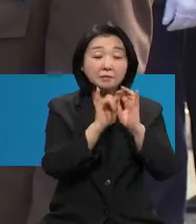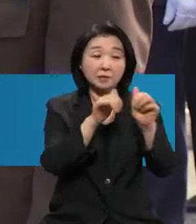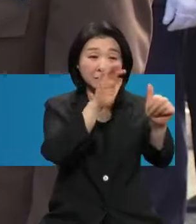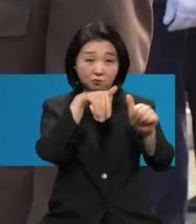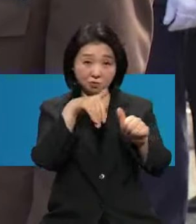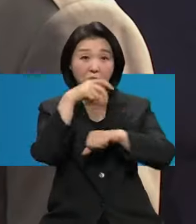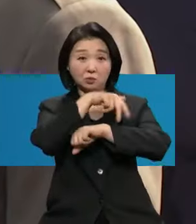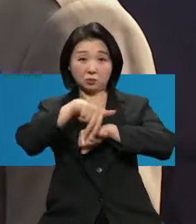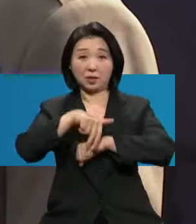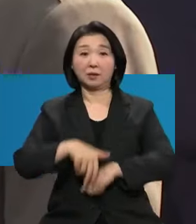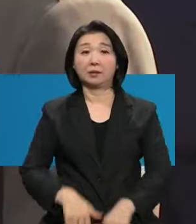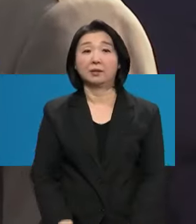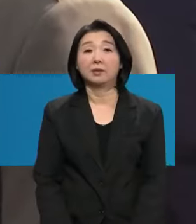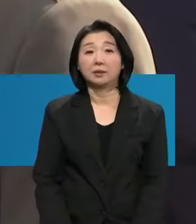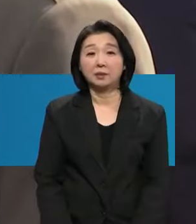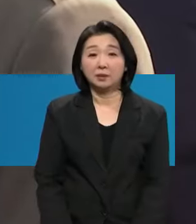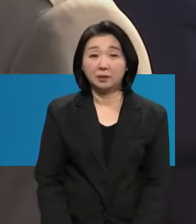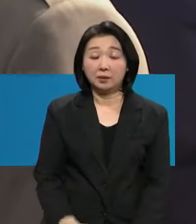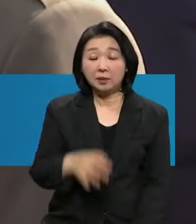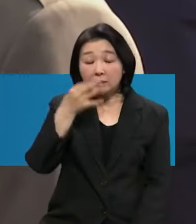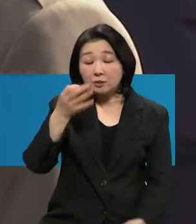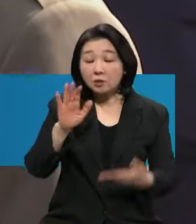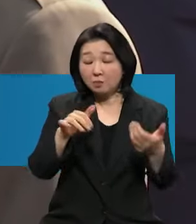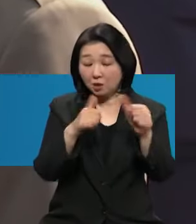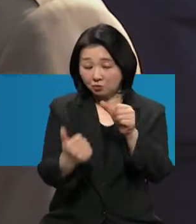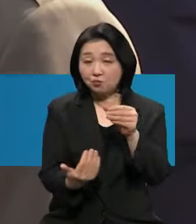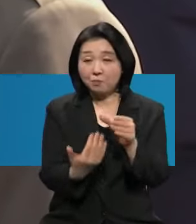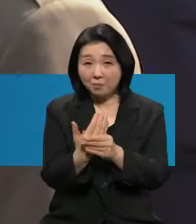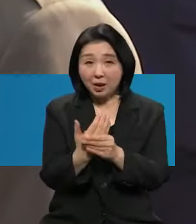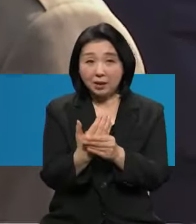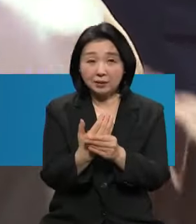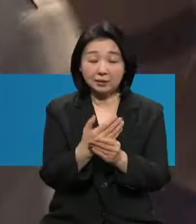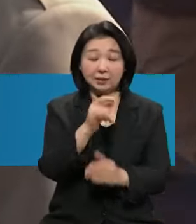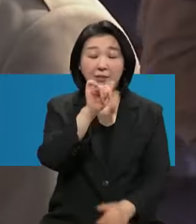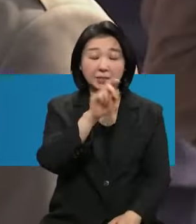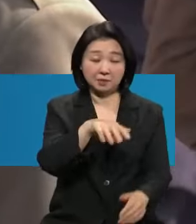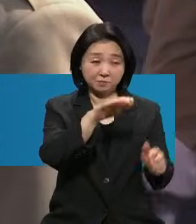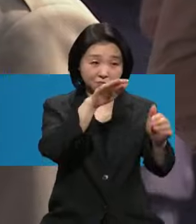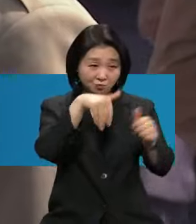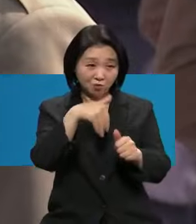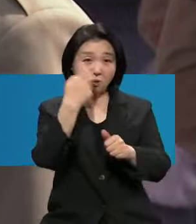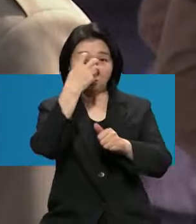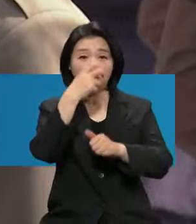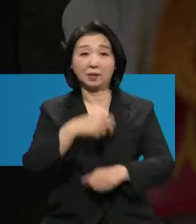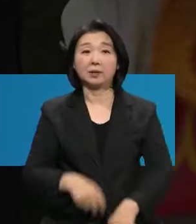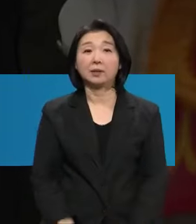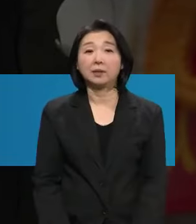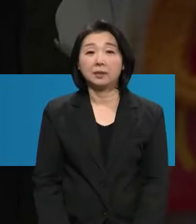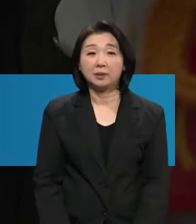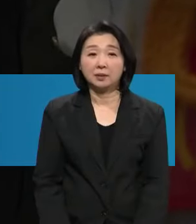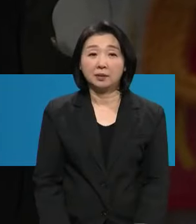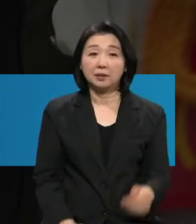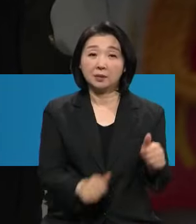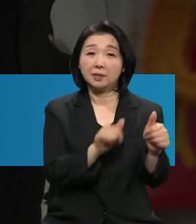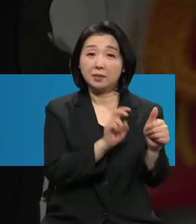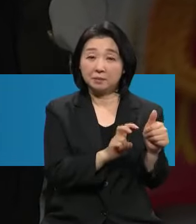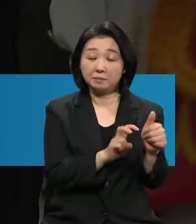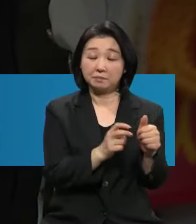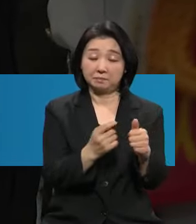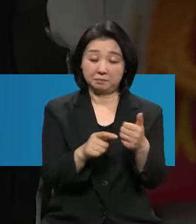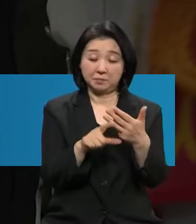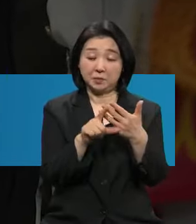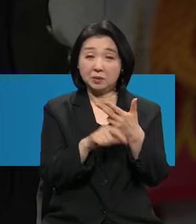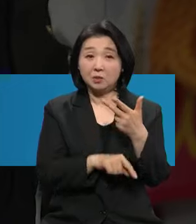최상병 순직 약 10개월 만에 이루어지는 임전 사단장에 대한 첫 대면 조사입니다 임전 사단장은 지난해 7월